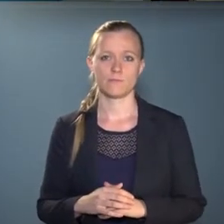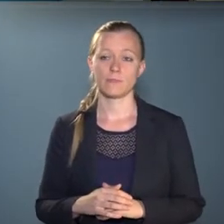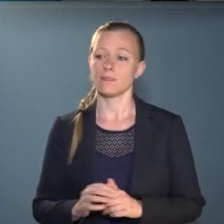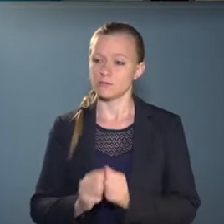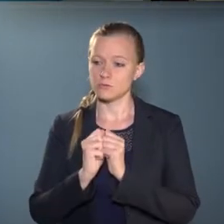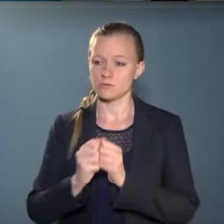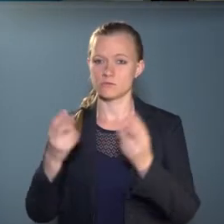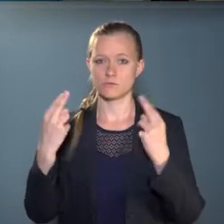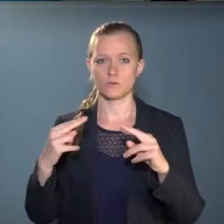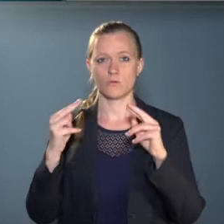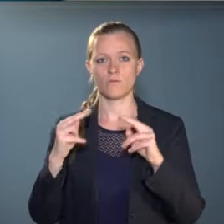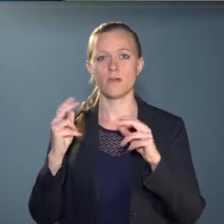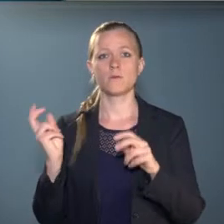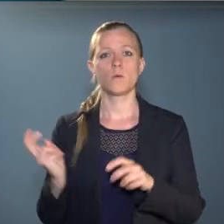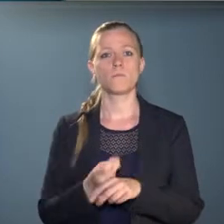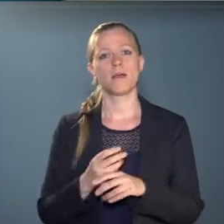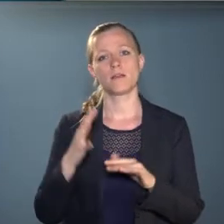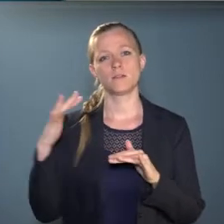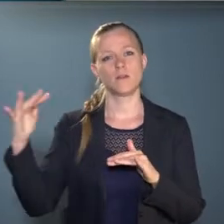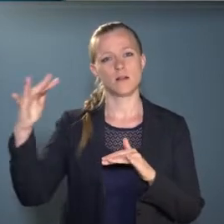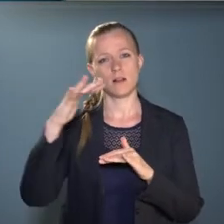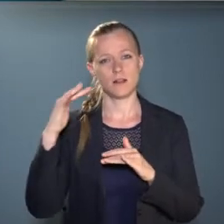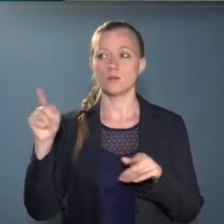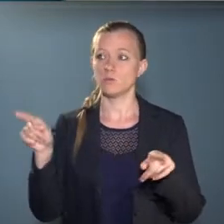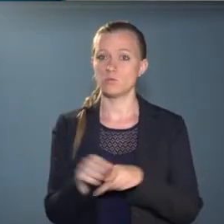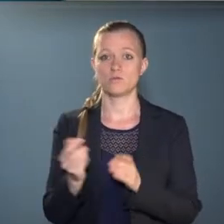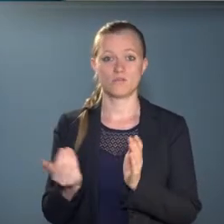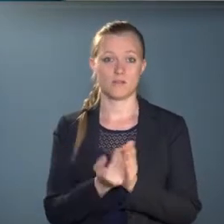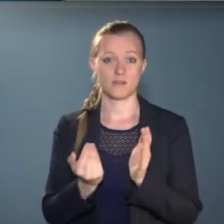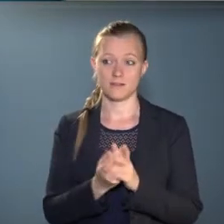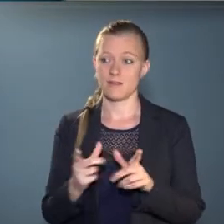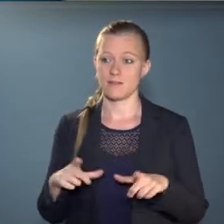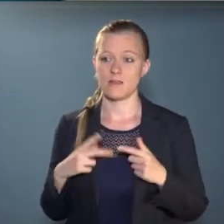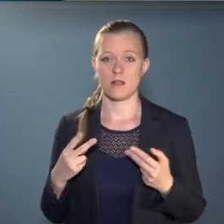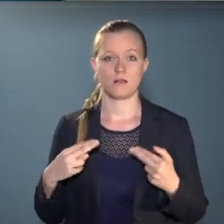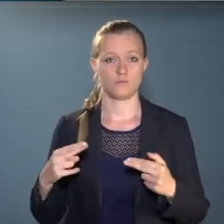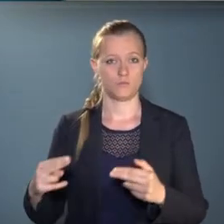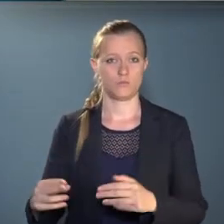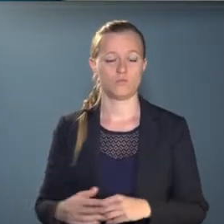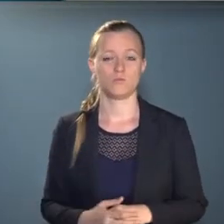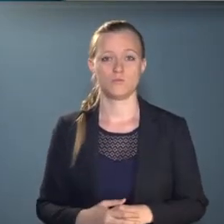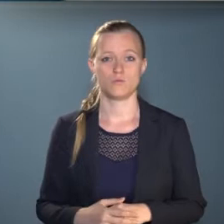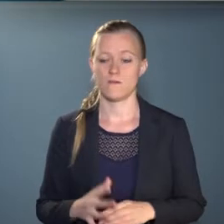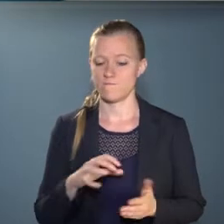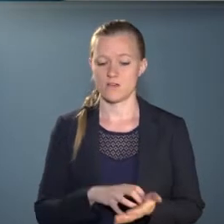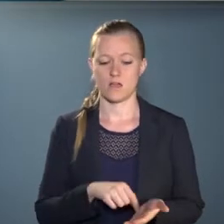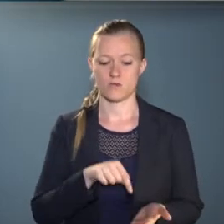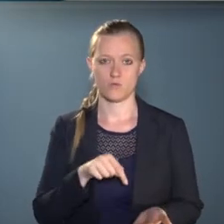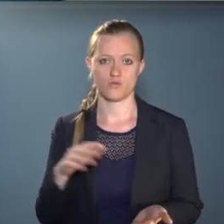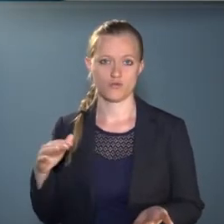Küzdünk azért, hogy Kőbánya légterét oly módon használják a repülőgépek, amely élhetővé teszi a